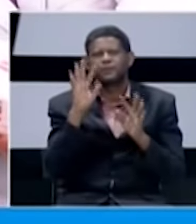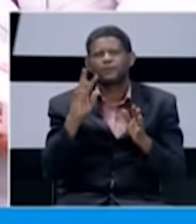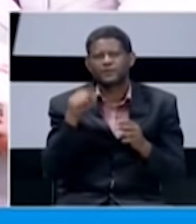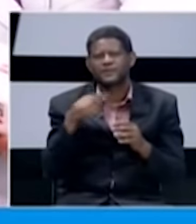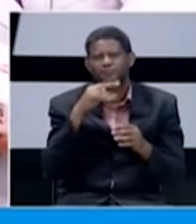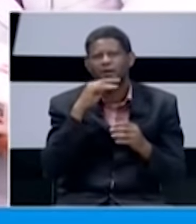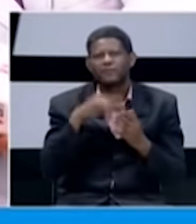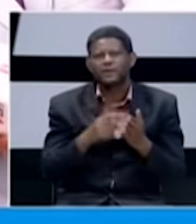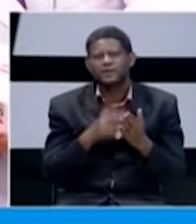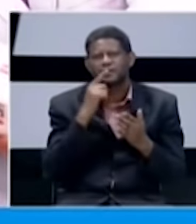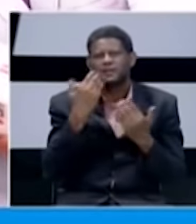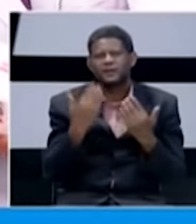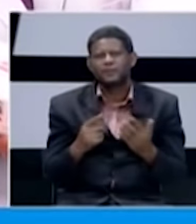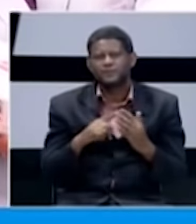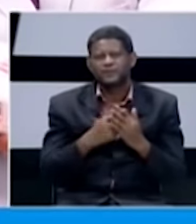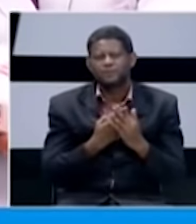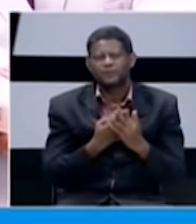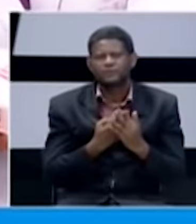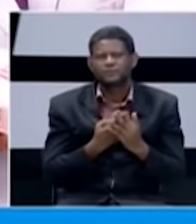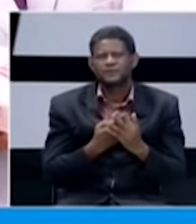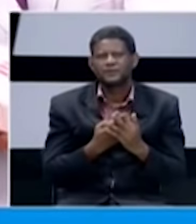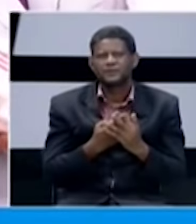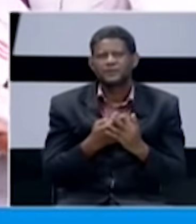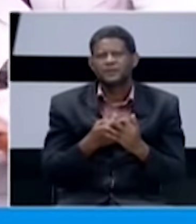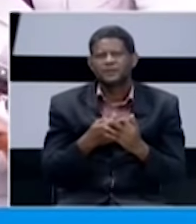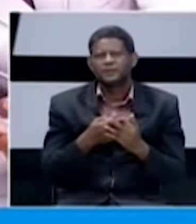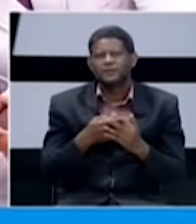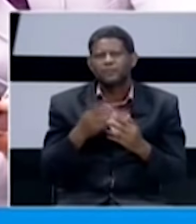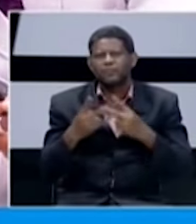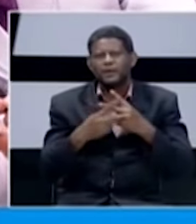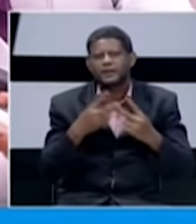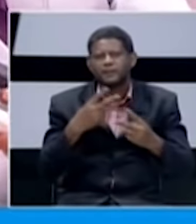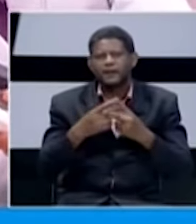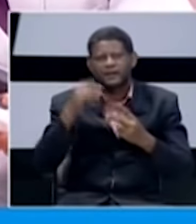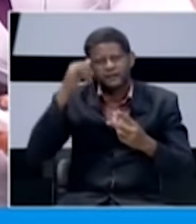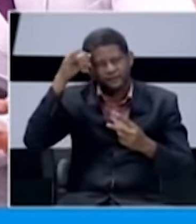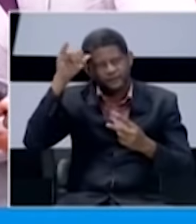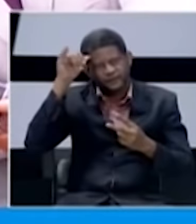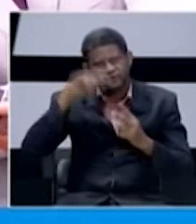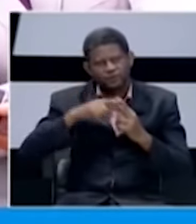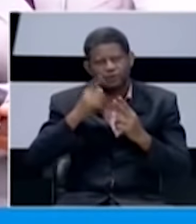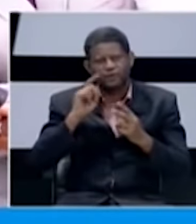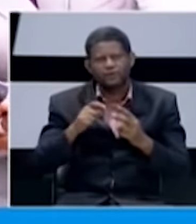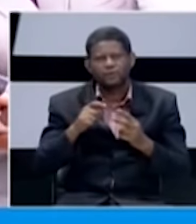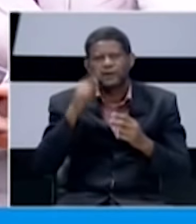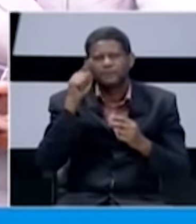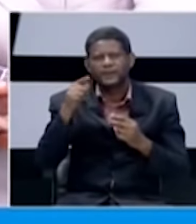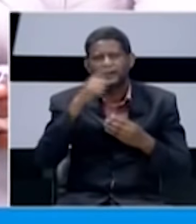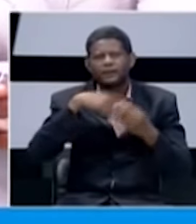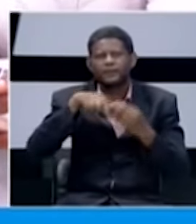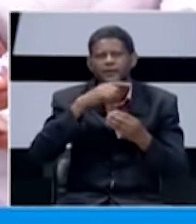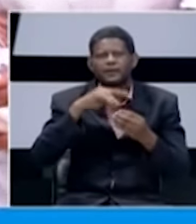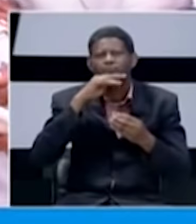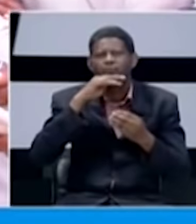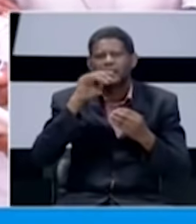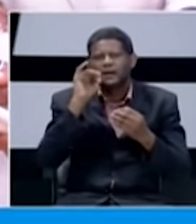كاب حزن جميركم مدلاب كفتي كتجمر يولوك مدلاب بقى افتا خوابي مايون اباندا